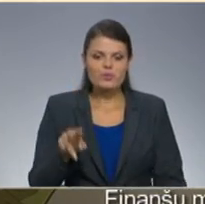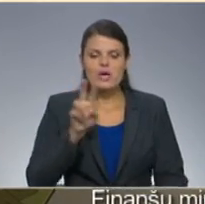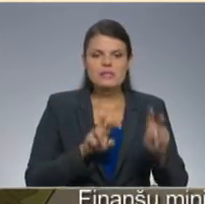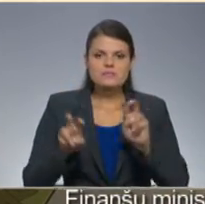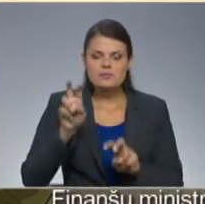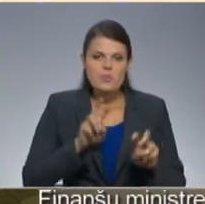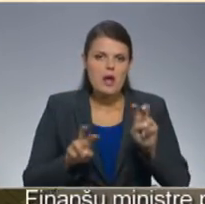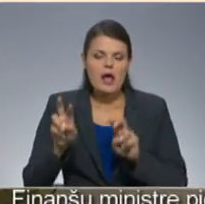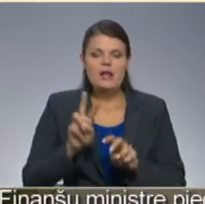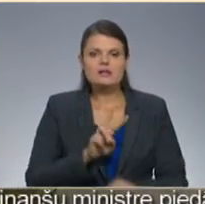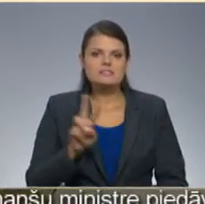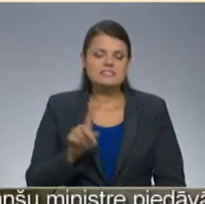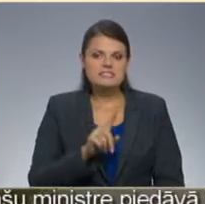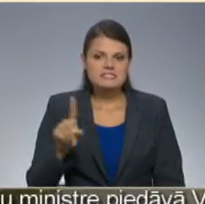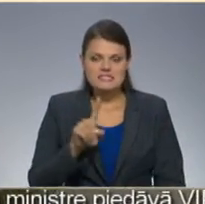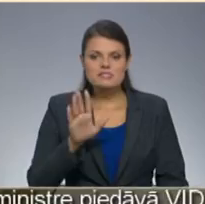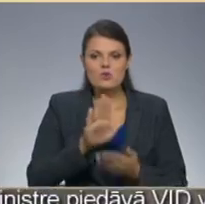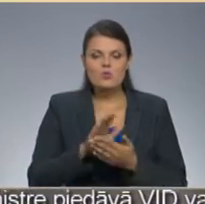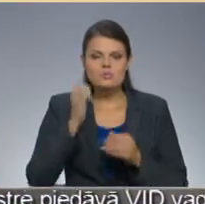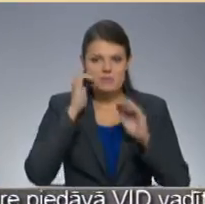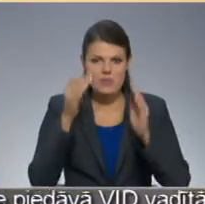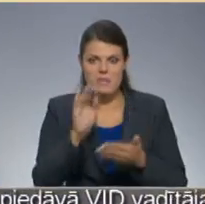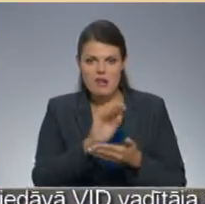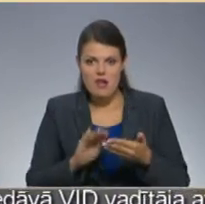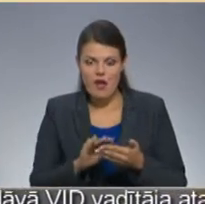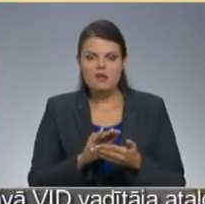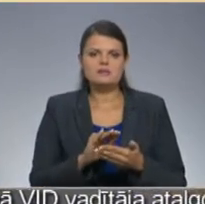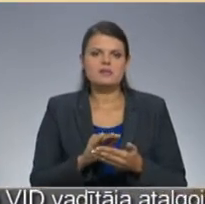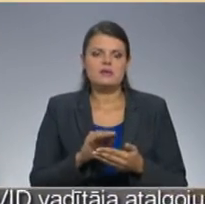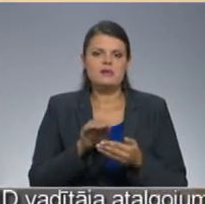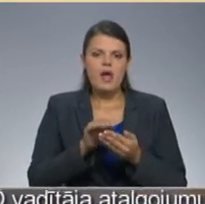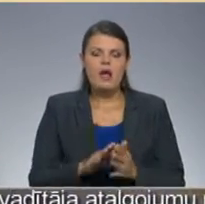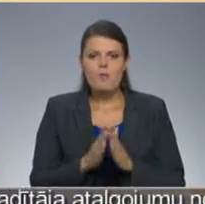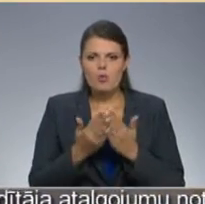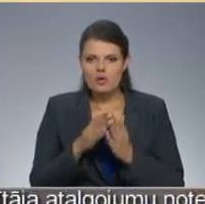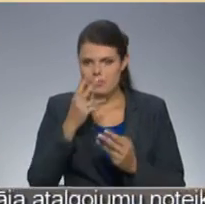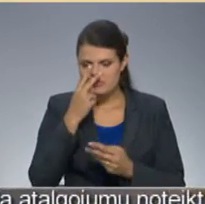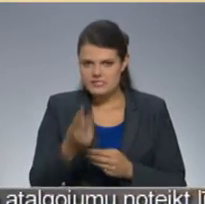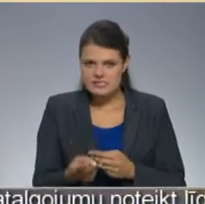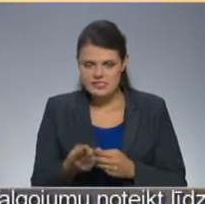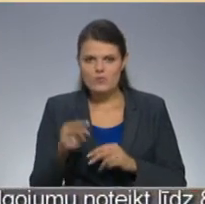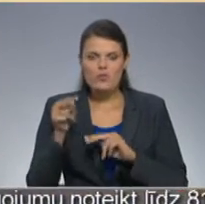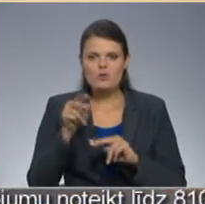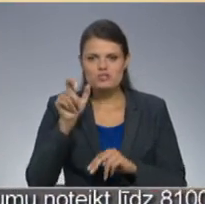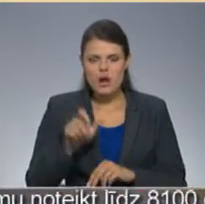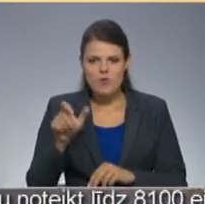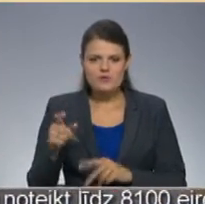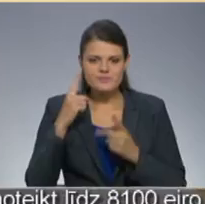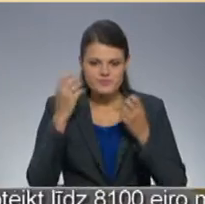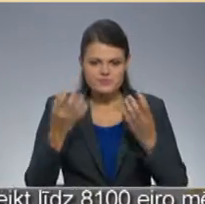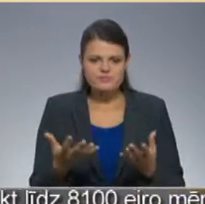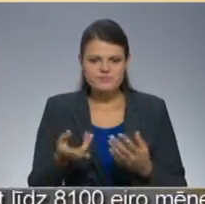meklē, kas ir uz pieminekļiem, tad visām kapu grāmatām, no kapu uzraugiem,